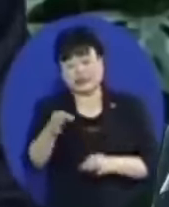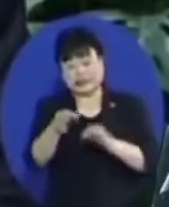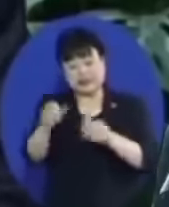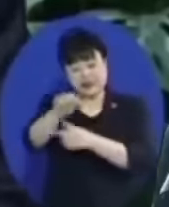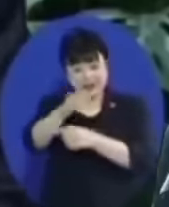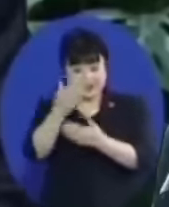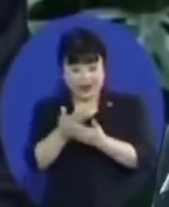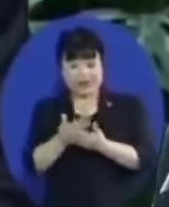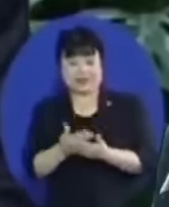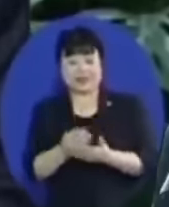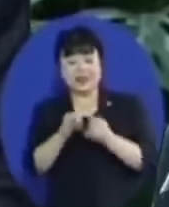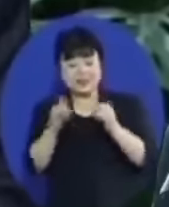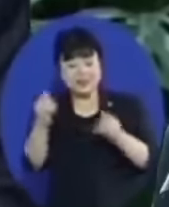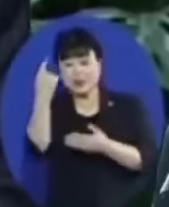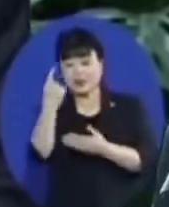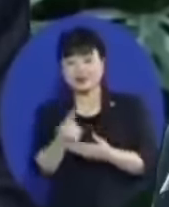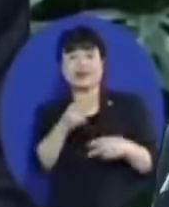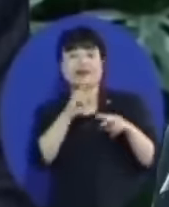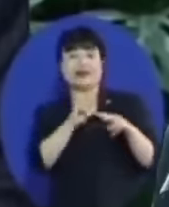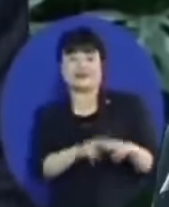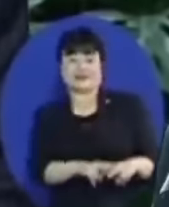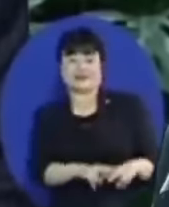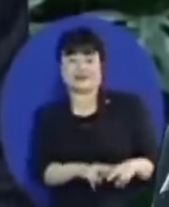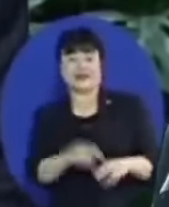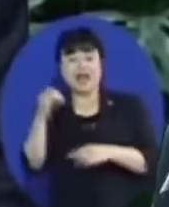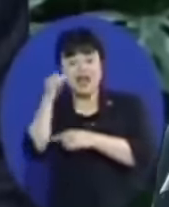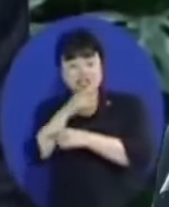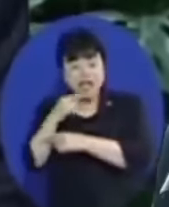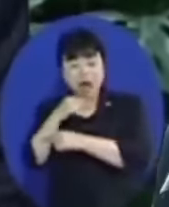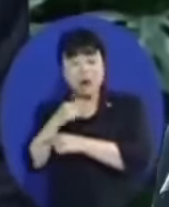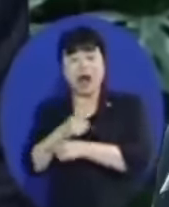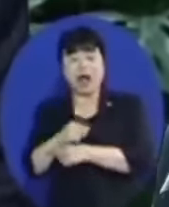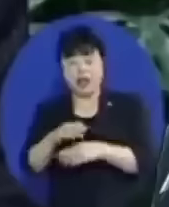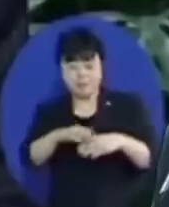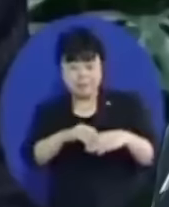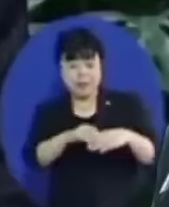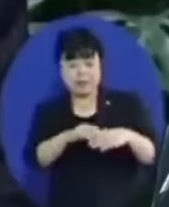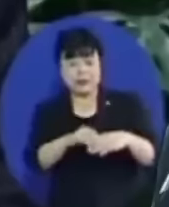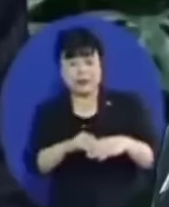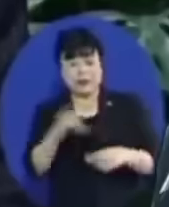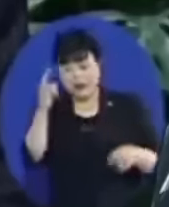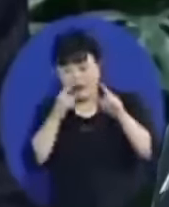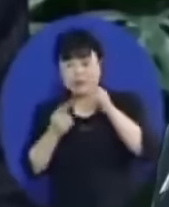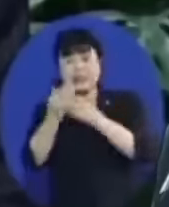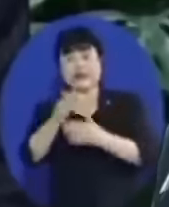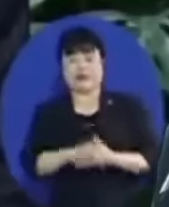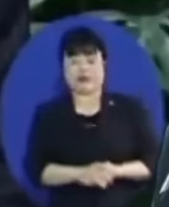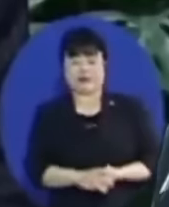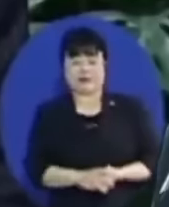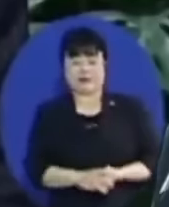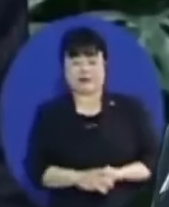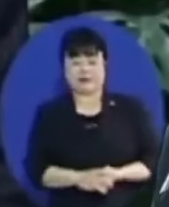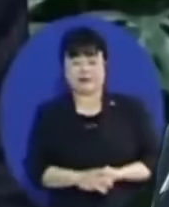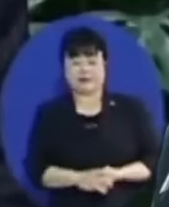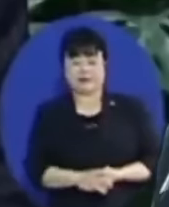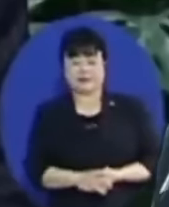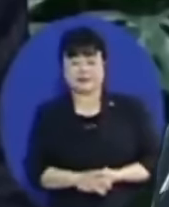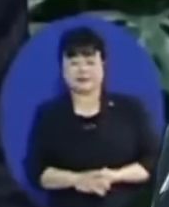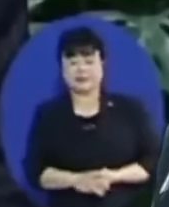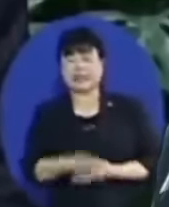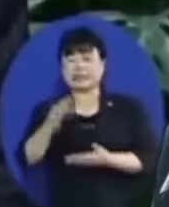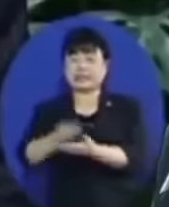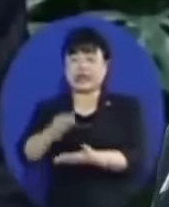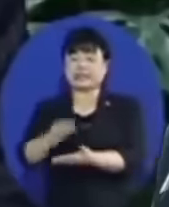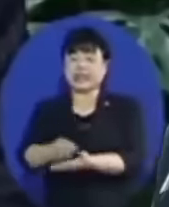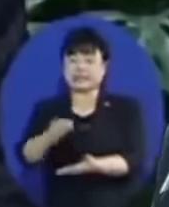하는데 아 사람들이 와서 앉아서 사과면 사자를 자꾸 만져가 흠을 냅니다. 흠을 내놓고 이거는 값이 안